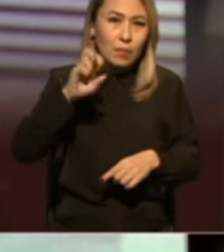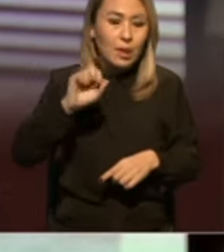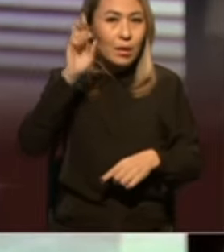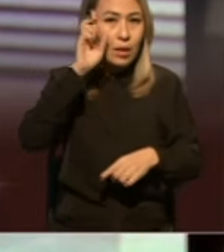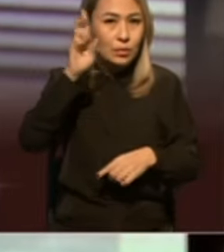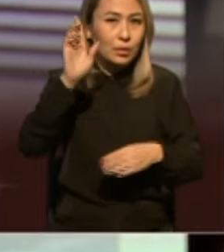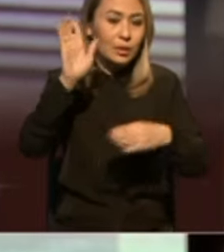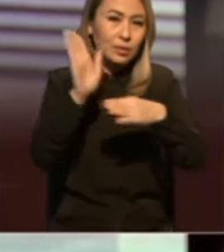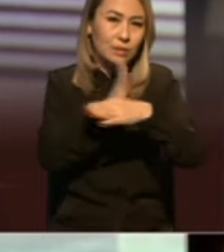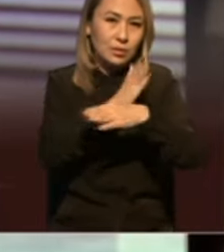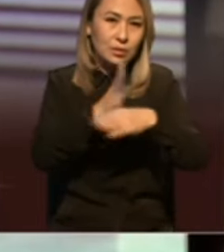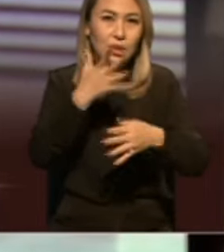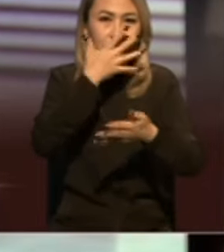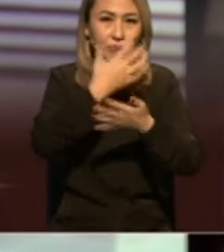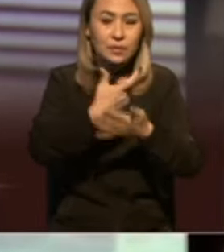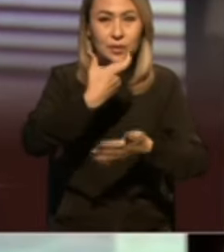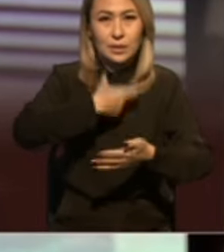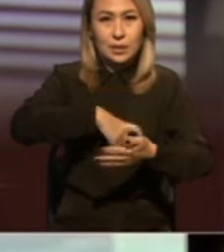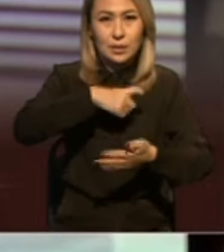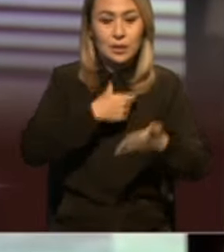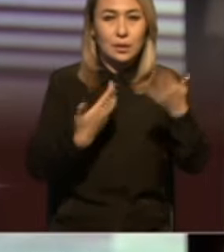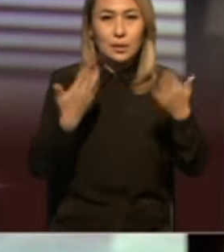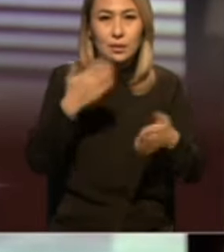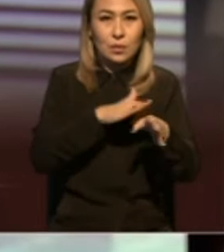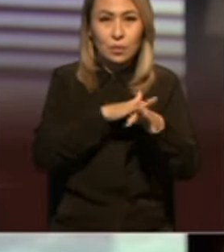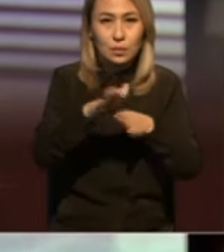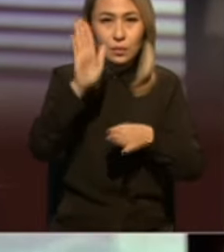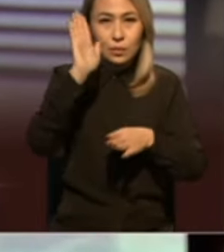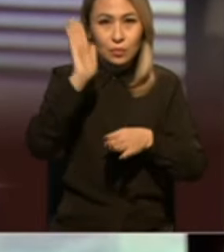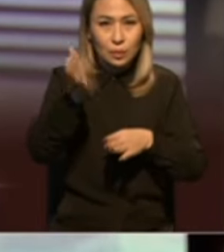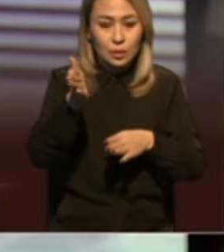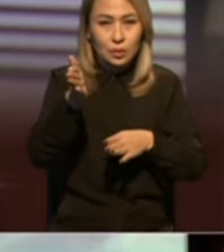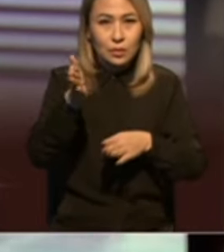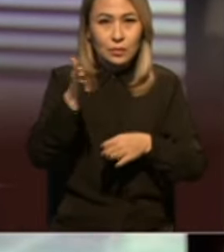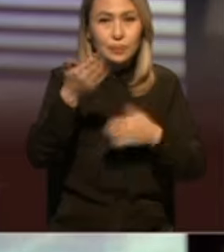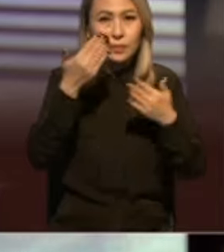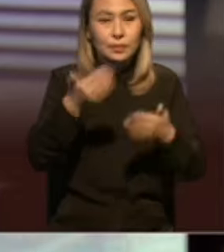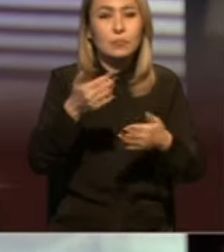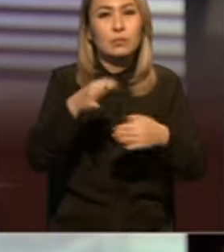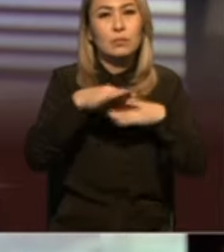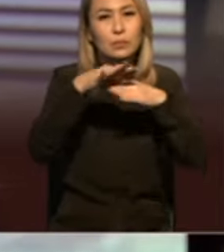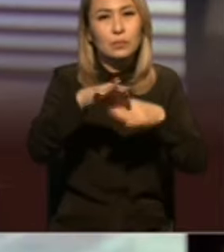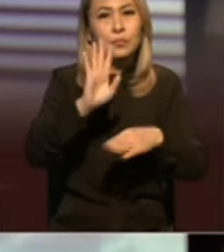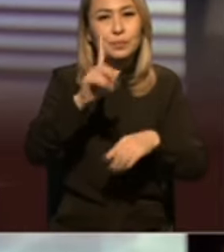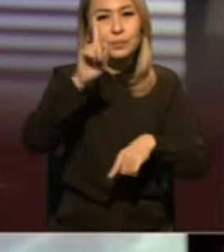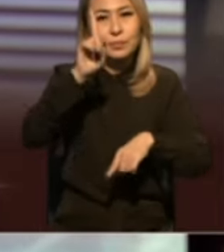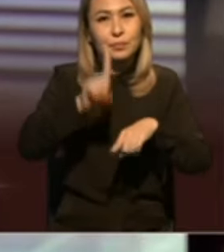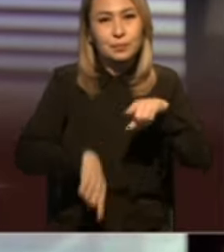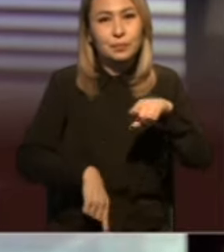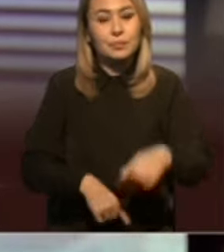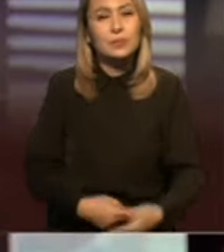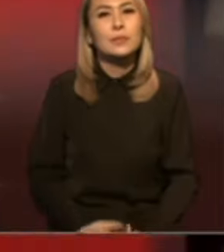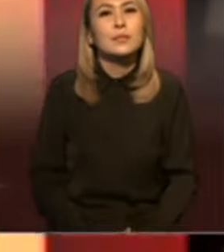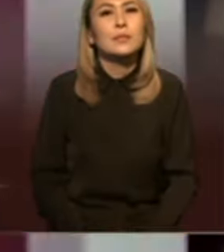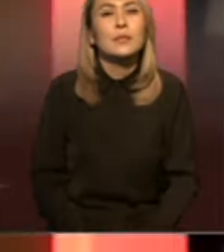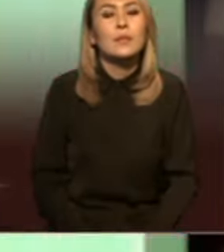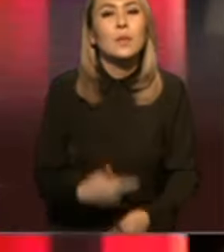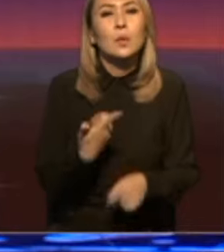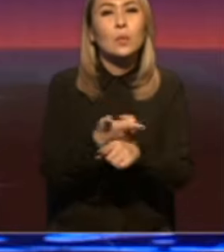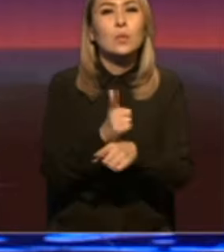тыс өзіміз қолдана бастасақ, ол жағдайда бұл процестер анағұрлым тез жүреді. Өте